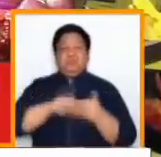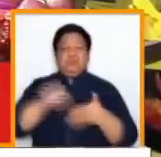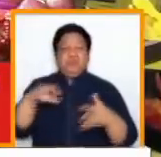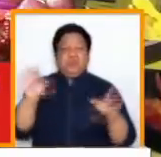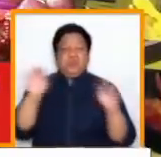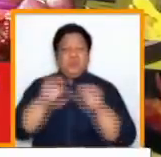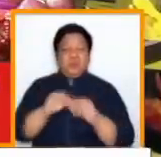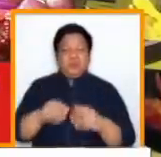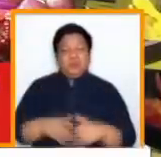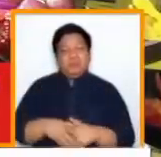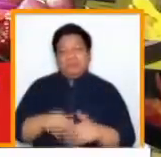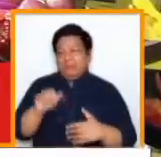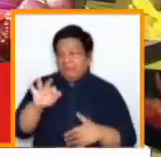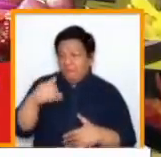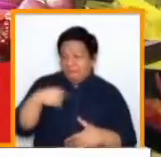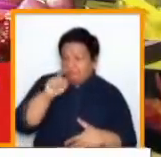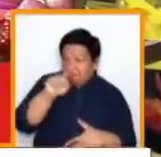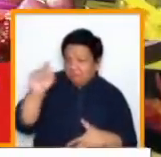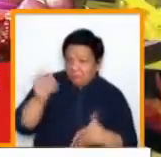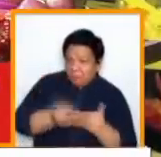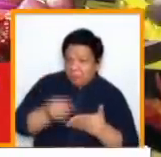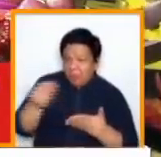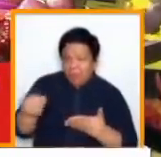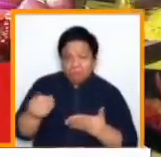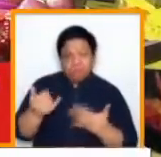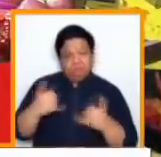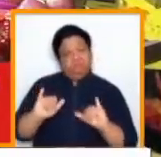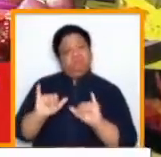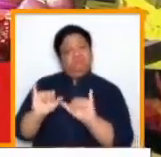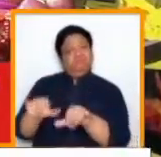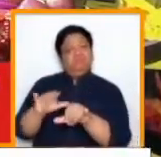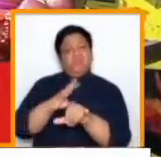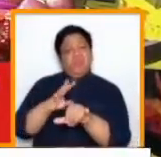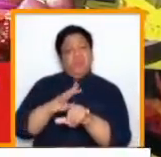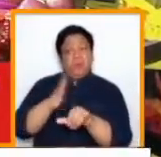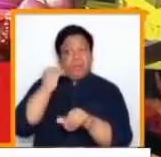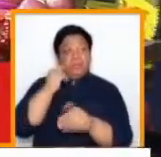merong bibili, diyan pa rin siya. Kasi yung iba sa mga mall,